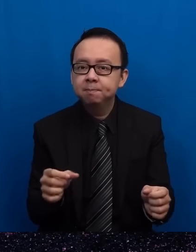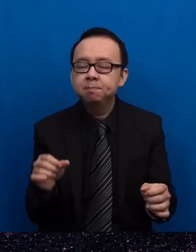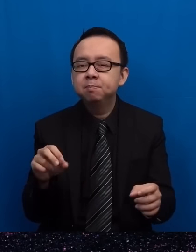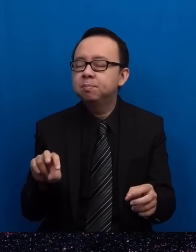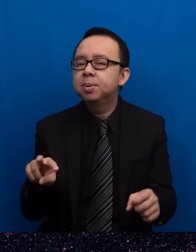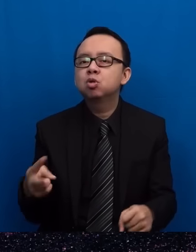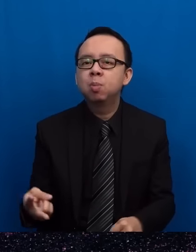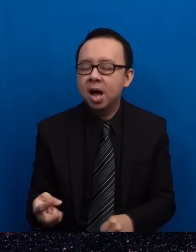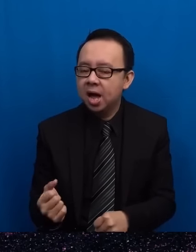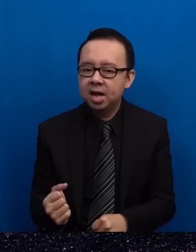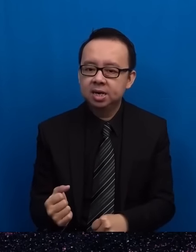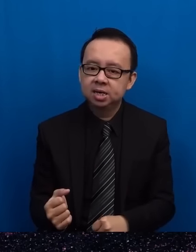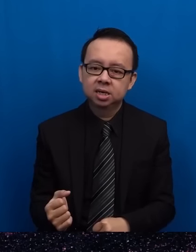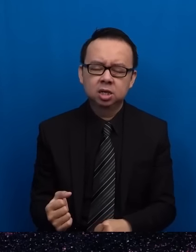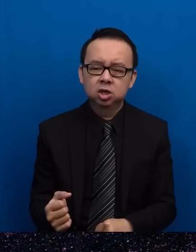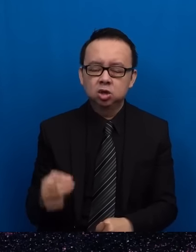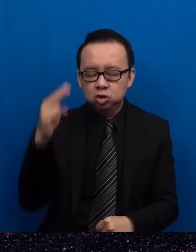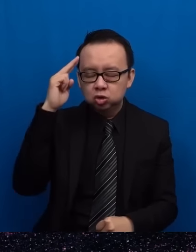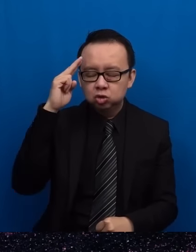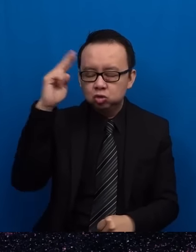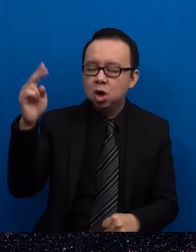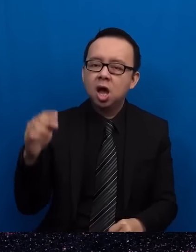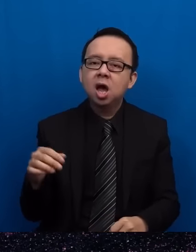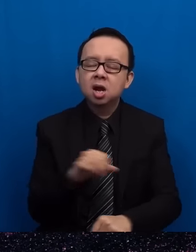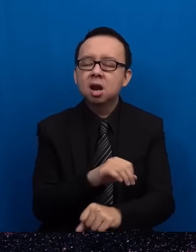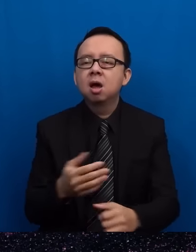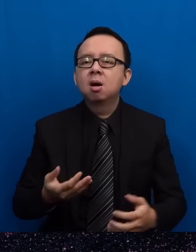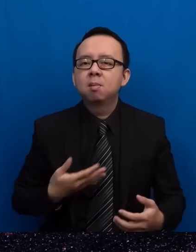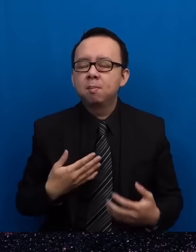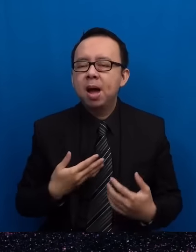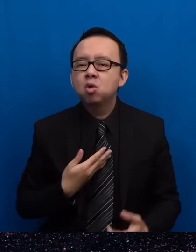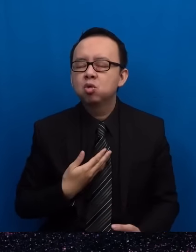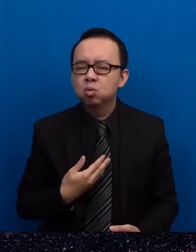tahu? Aku hendak melakukan sesuatu yang baru. Air memancar di padang gurun.